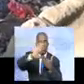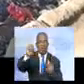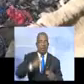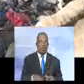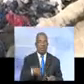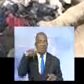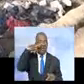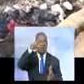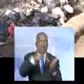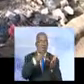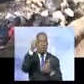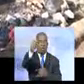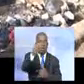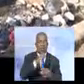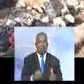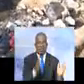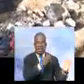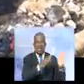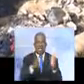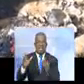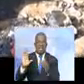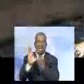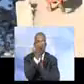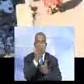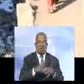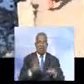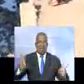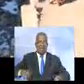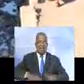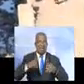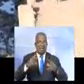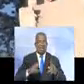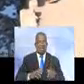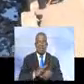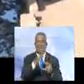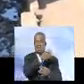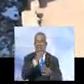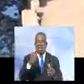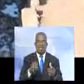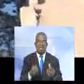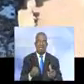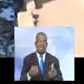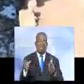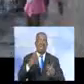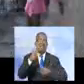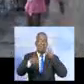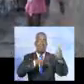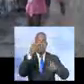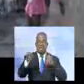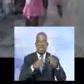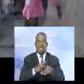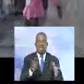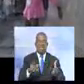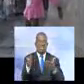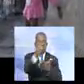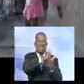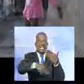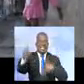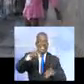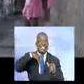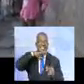Le projet d'amélioration des conditions de vie des habitants des bidonvilles rentre dans sa deuxième phase après le recensement des zones